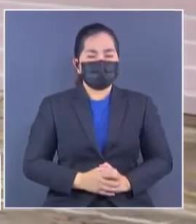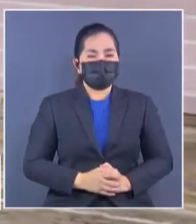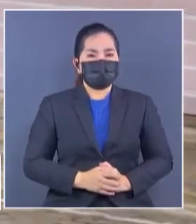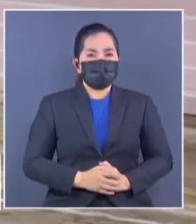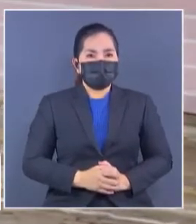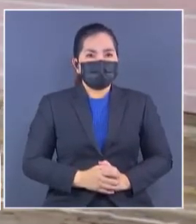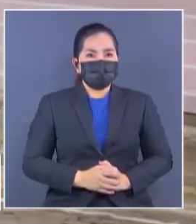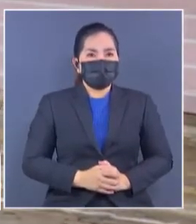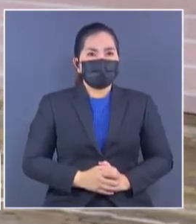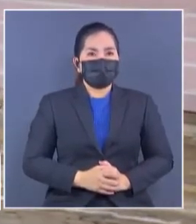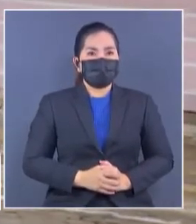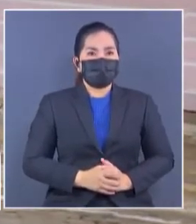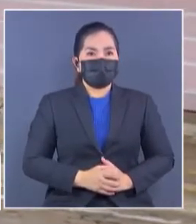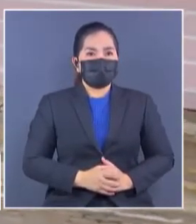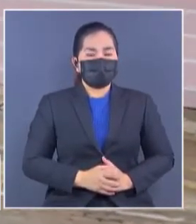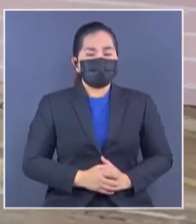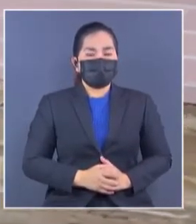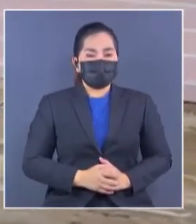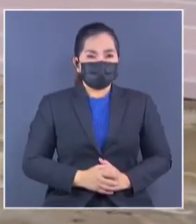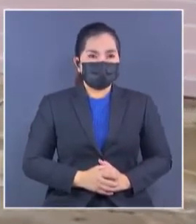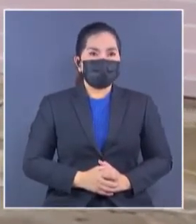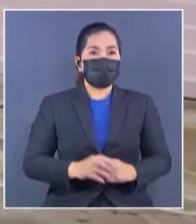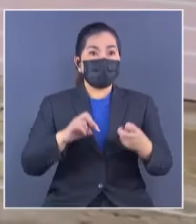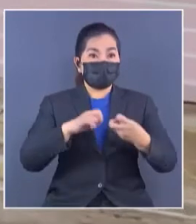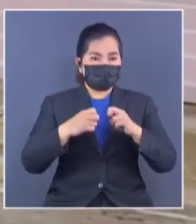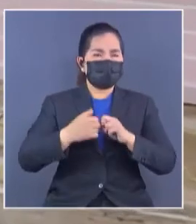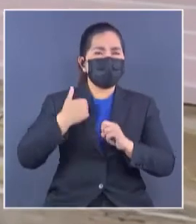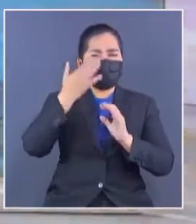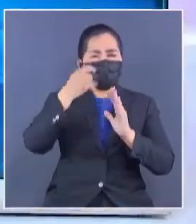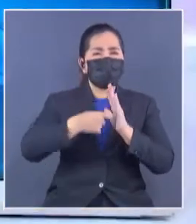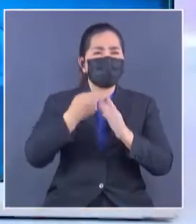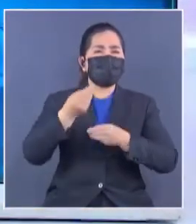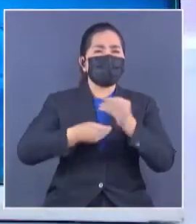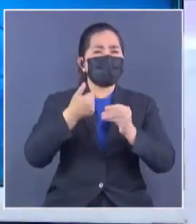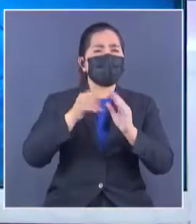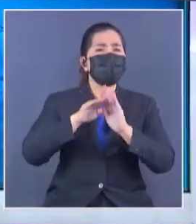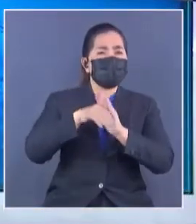เองค ่ ะ แม่มีปัญหาได้เพราะว่ายอดมันตกไม่